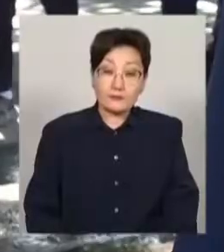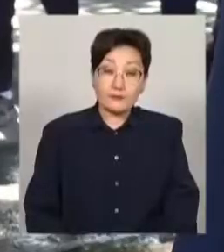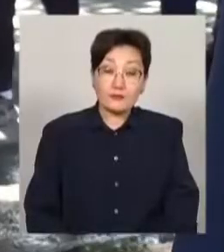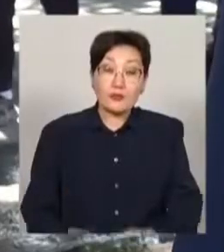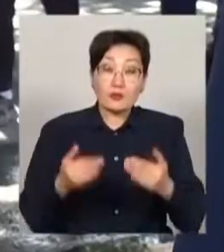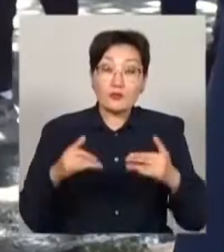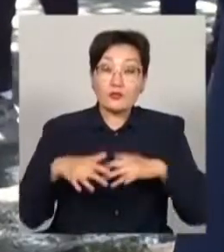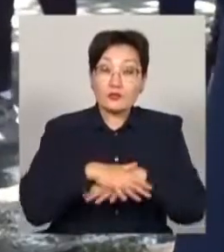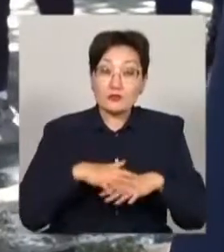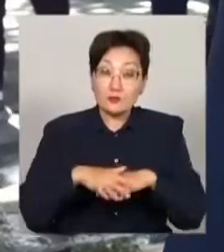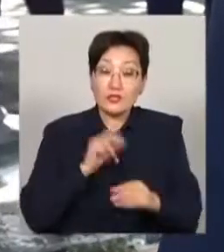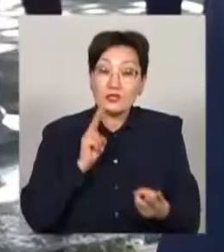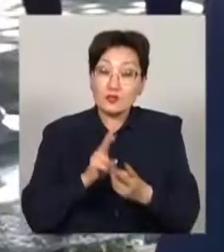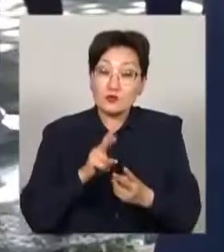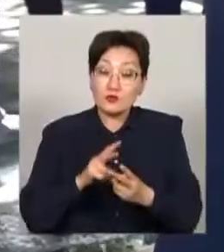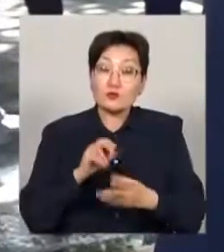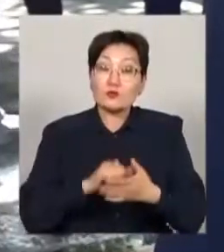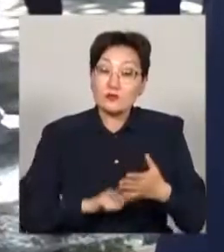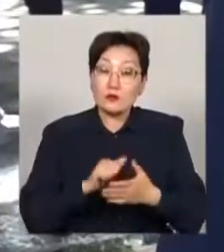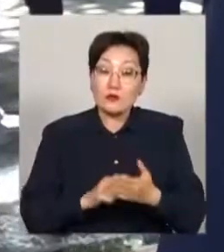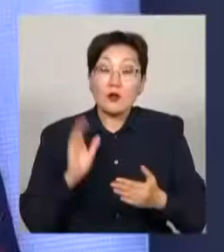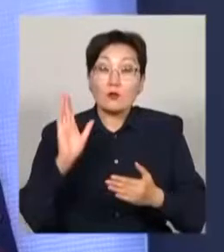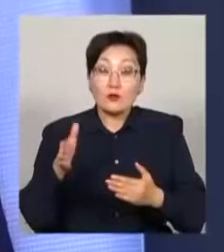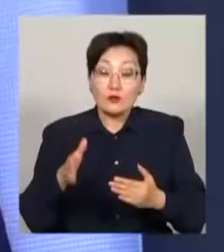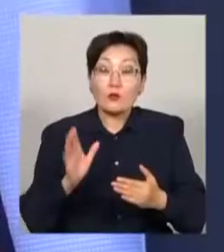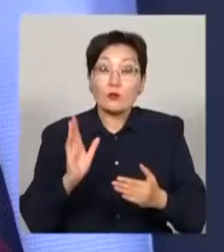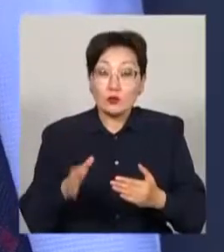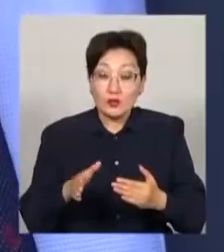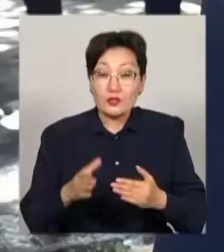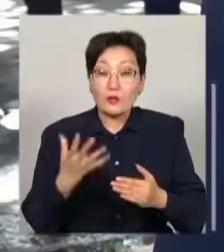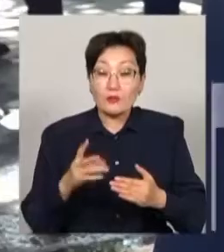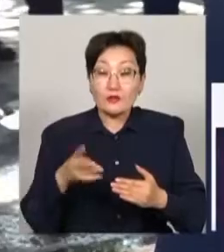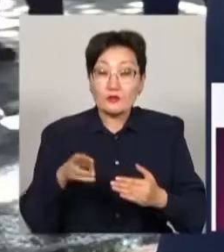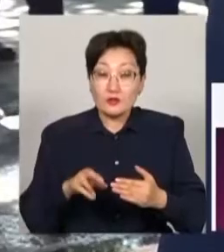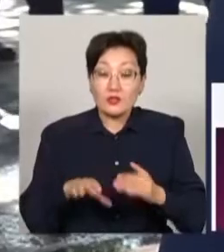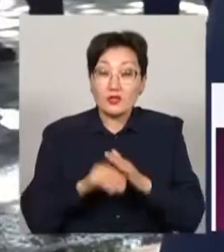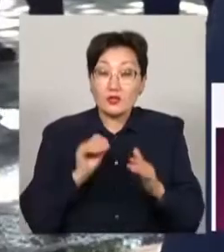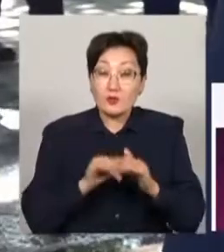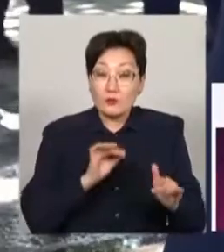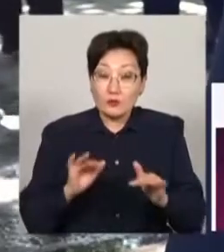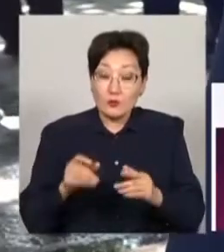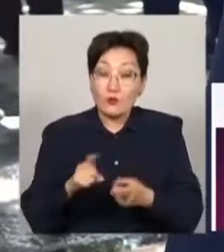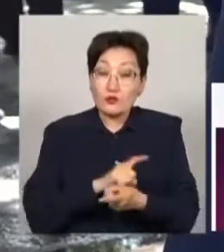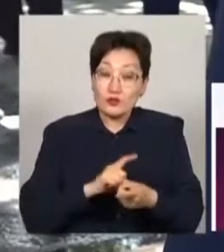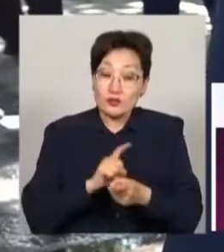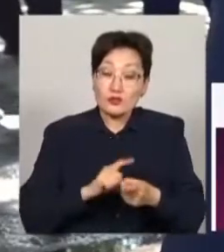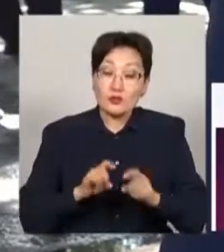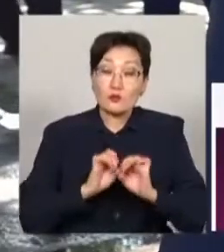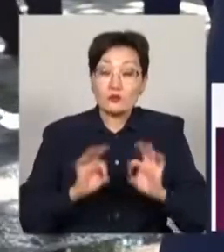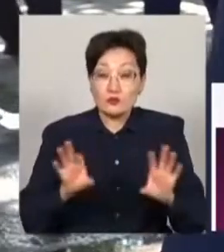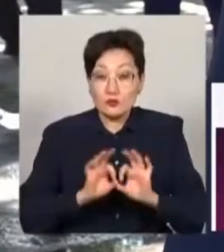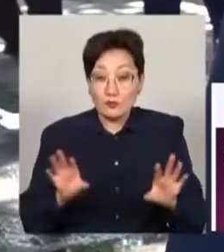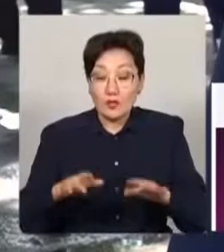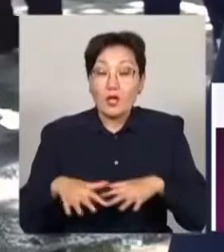Бүгінгі халықты жинаған себебіміз, мына алдымызда болар 5-ші күні референдум жөнінде өзгерістерді бәріне түсіндіріп айтып, халық оны